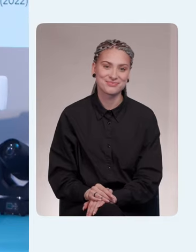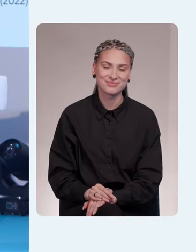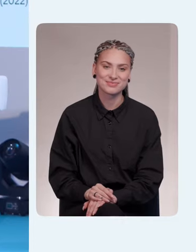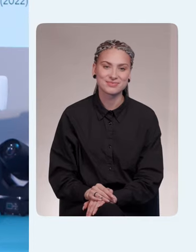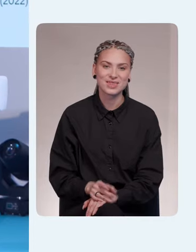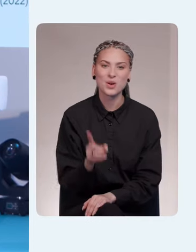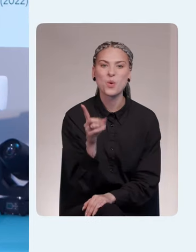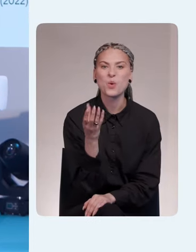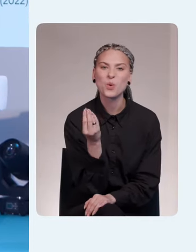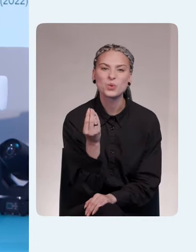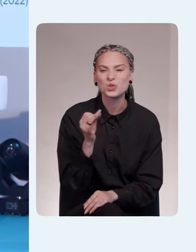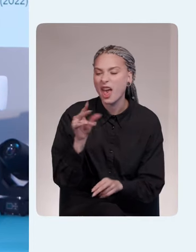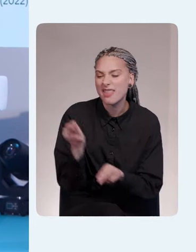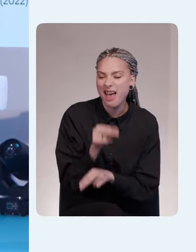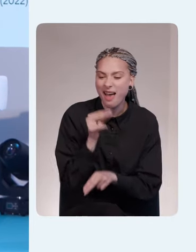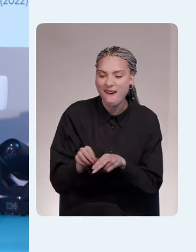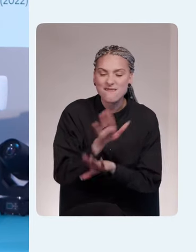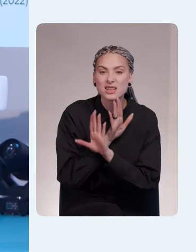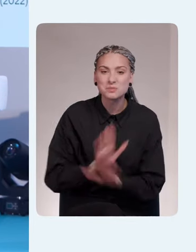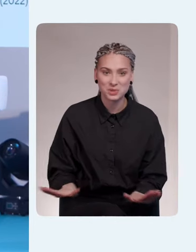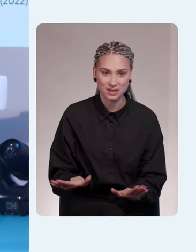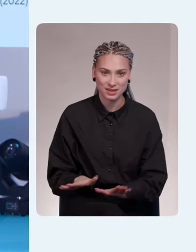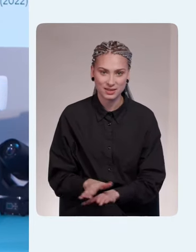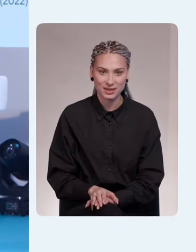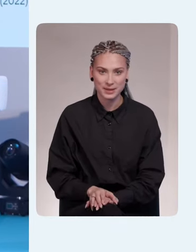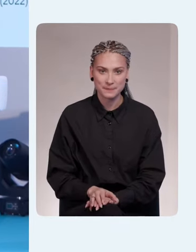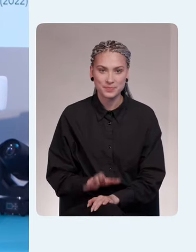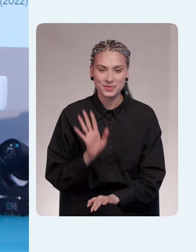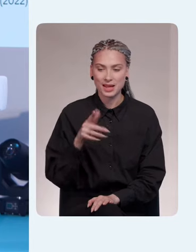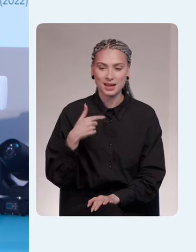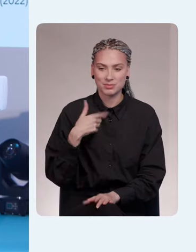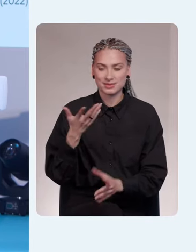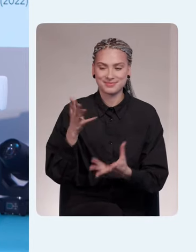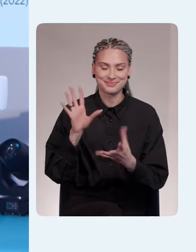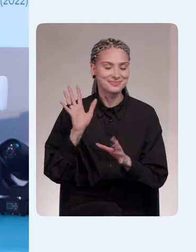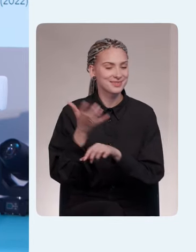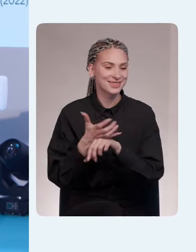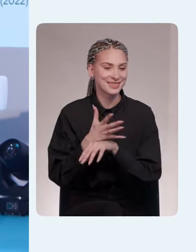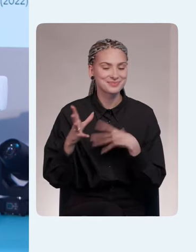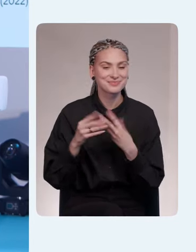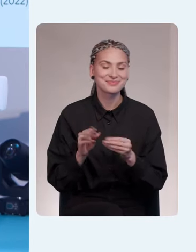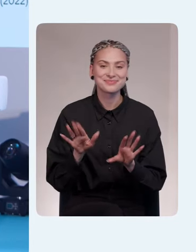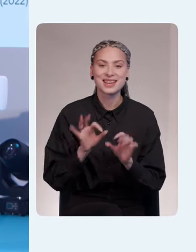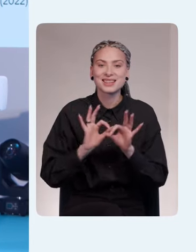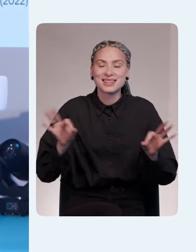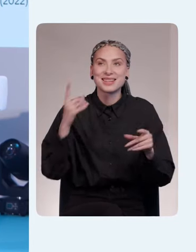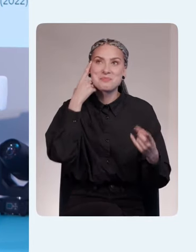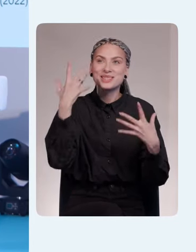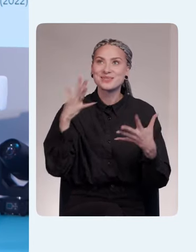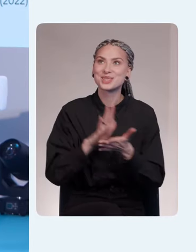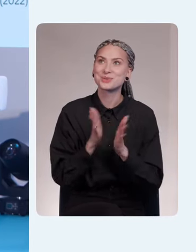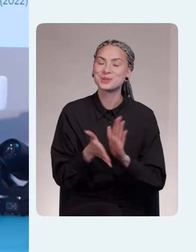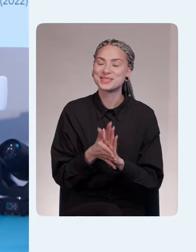Он еще и невоспитанный. Ну и мы с ней переспали. Просто это идеальное представление этой ситуации у меня в